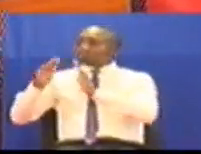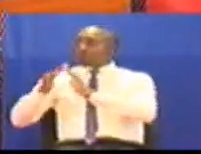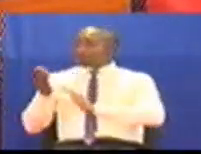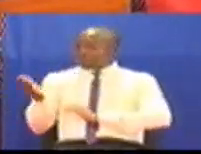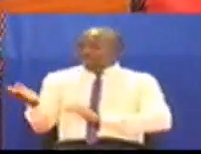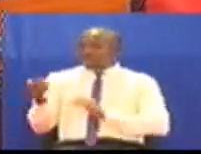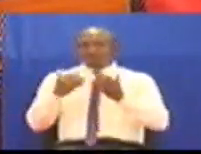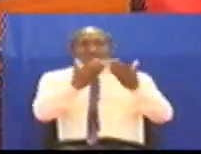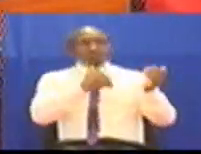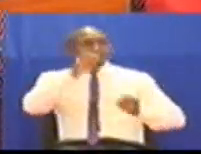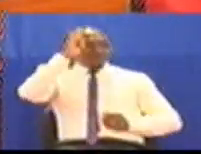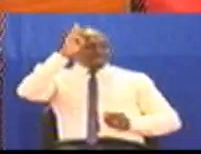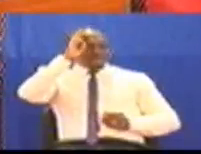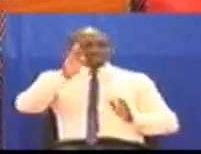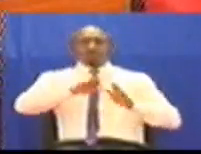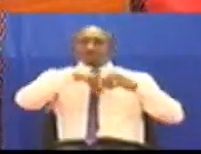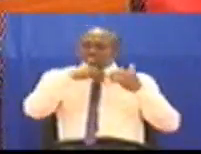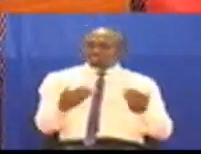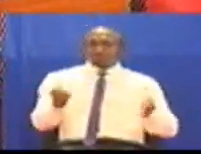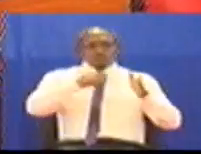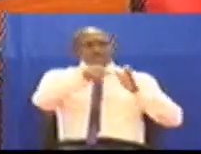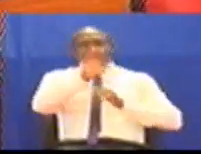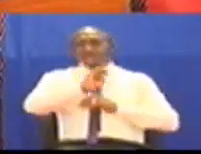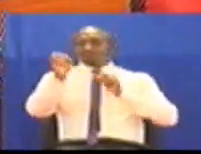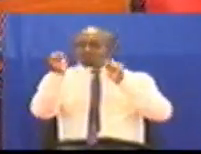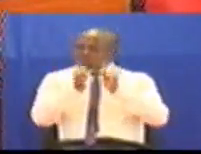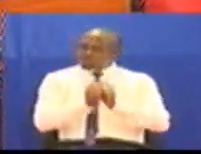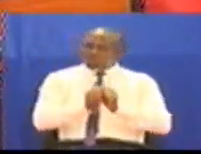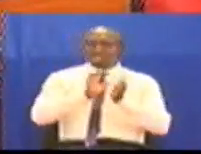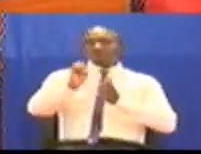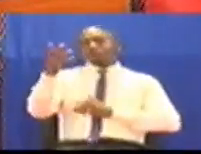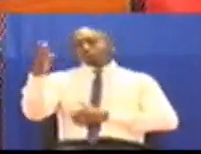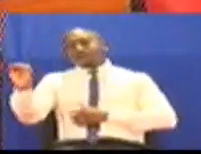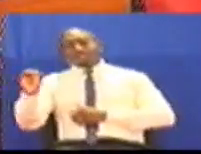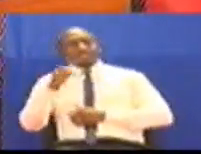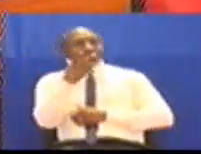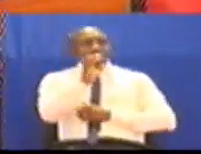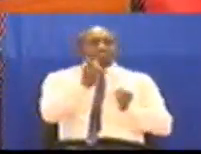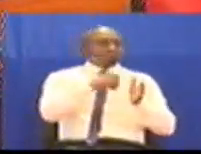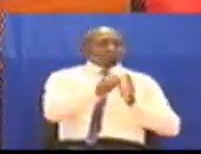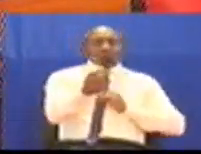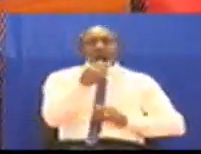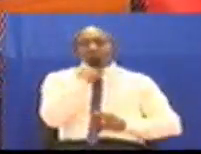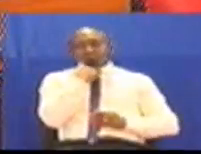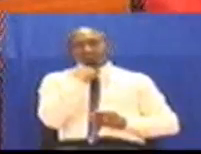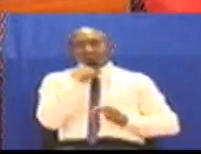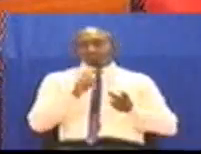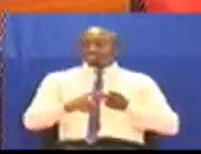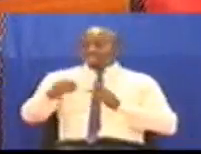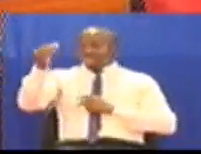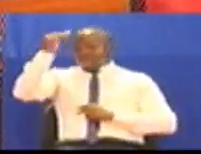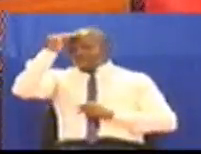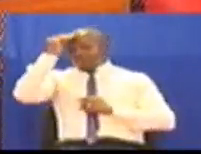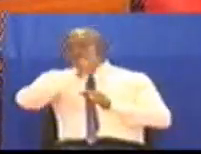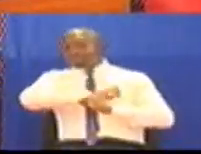kwa sababu wazazi walikuwa nashindwa kulipa hiyo 10,000, 40,000, 50,000. Lakini baada ya kuleta elimu